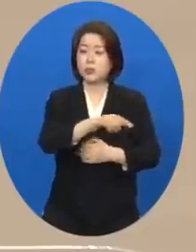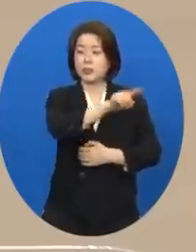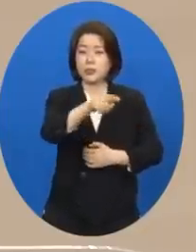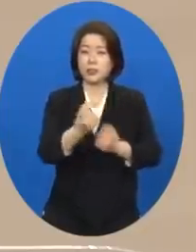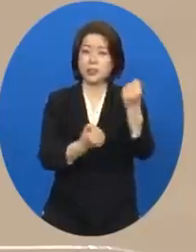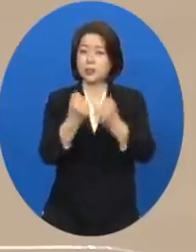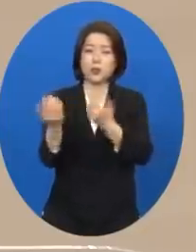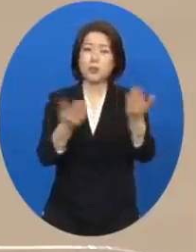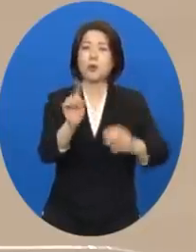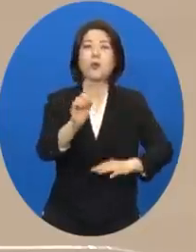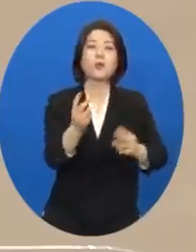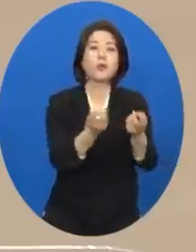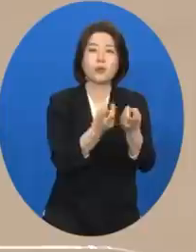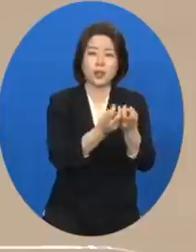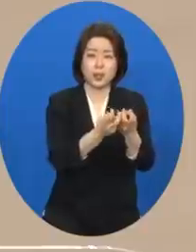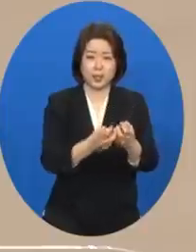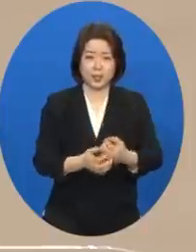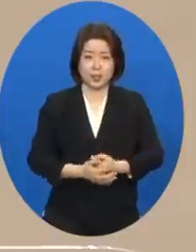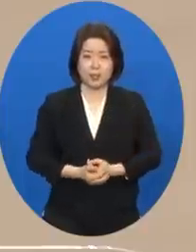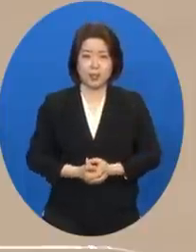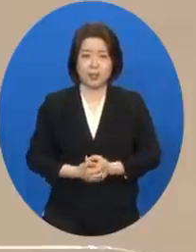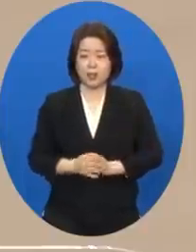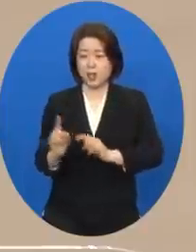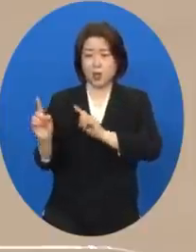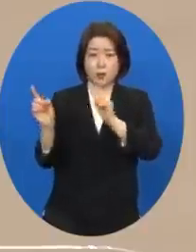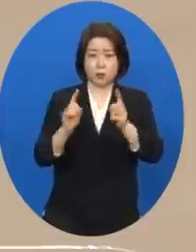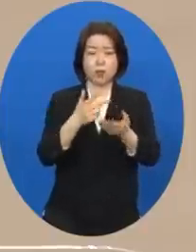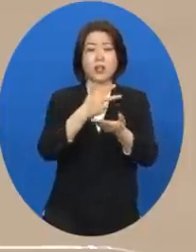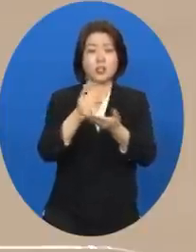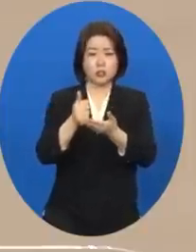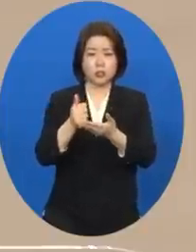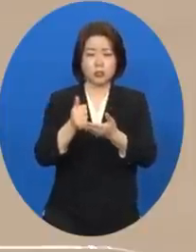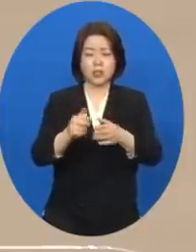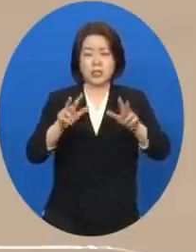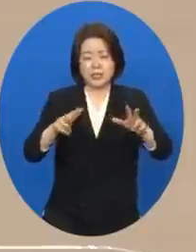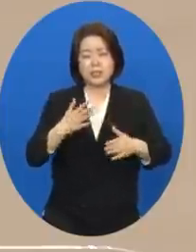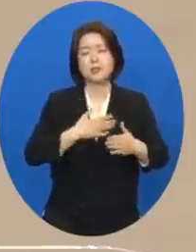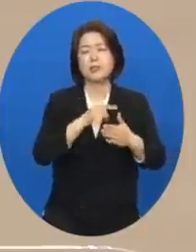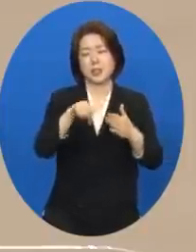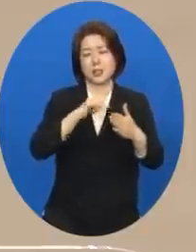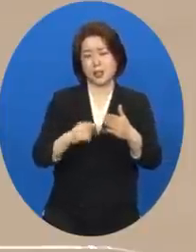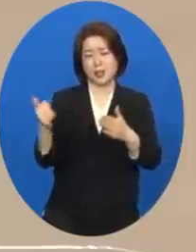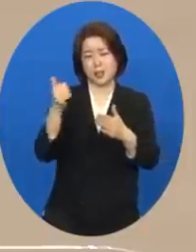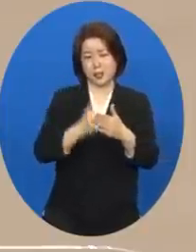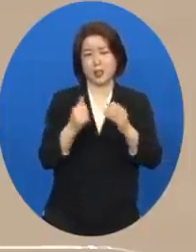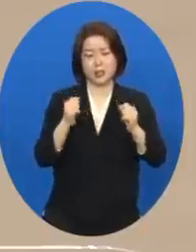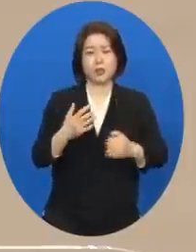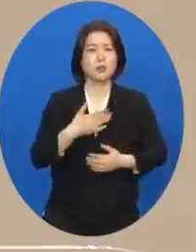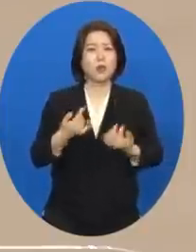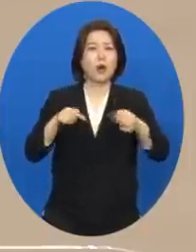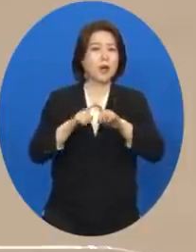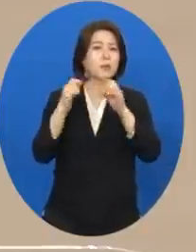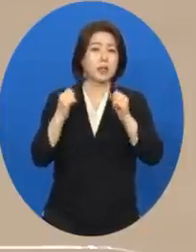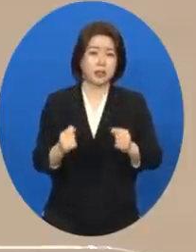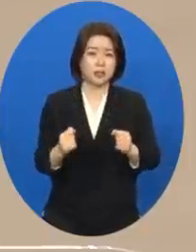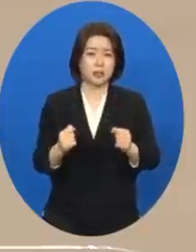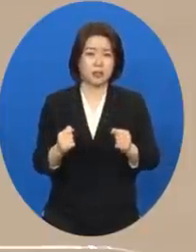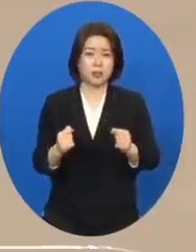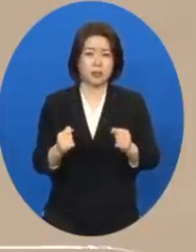거에요 부활의 주님이 지금 제 안에 계십니다 저와 같이 했어요